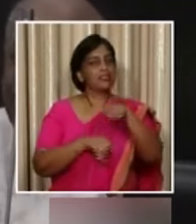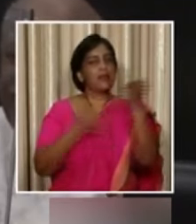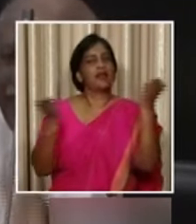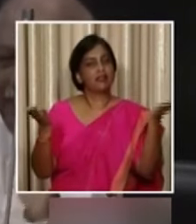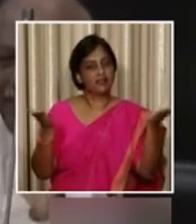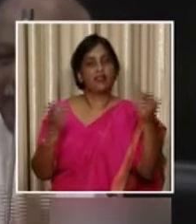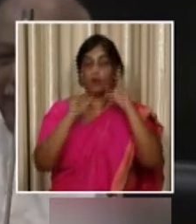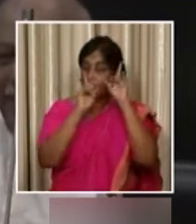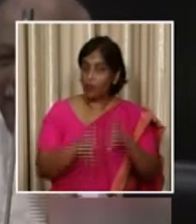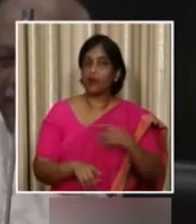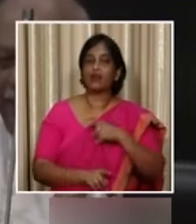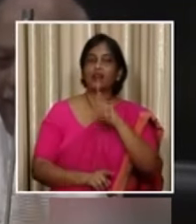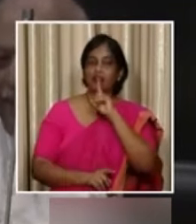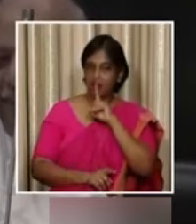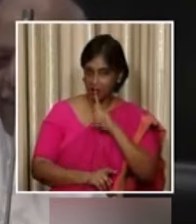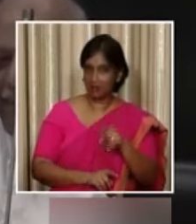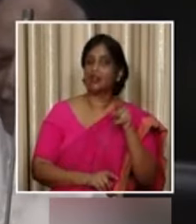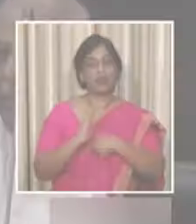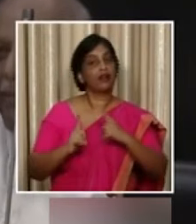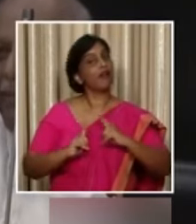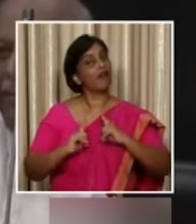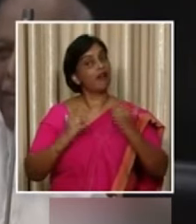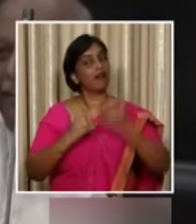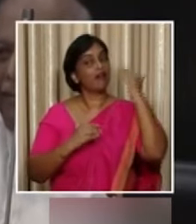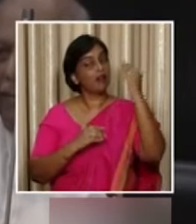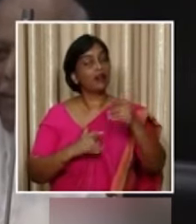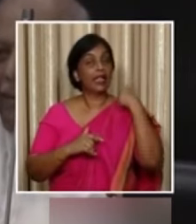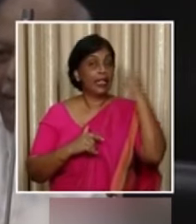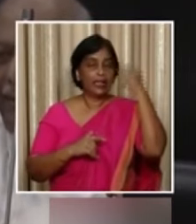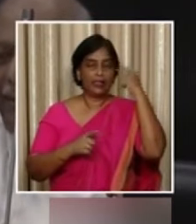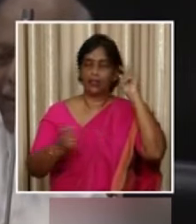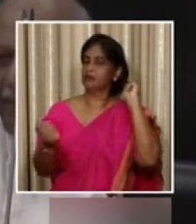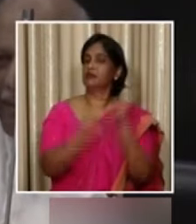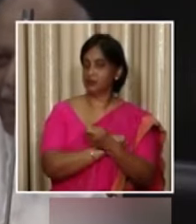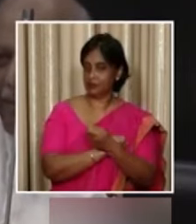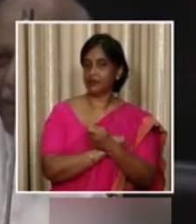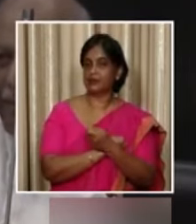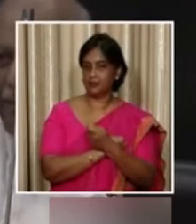මම ඒ අයට කියන්නේ රට වෙනුවෙන් ඒ සිතුවිලි වෙනස් කරගන්න කියලා.